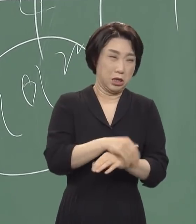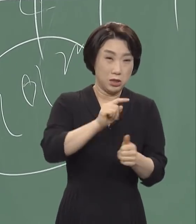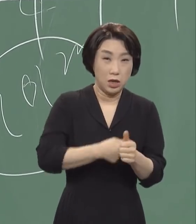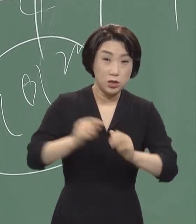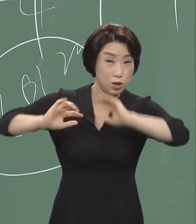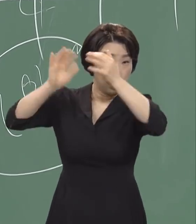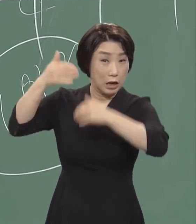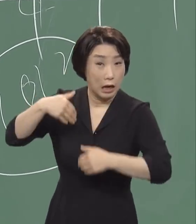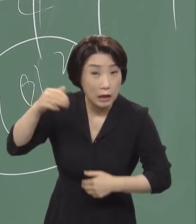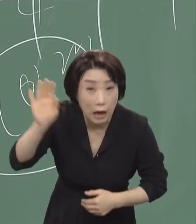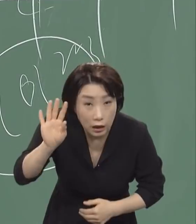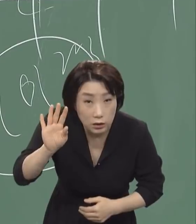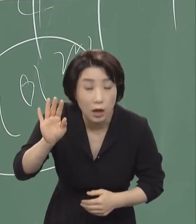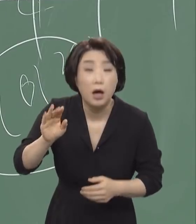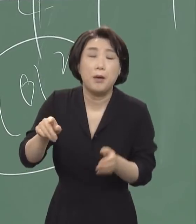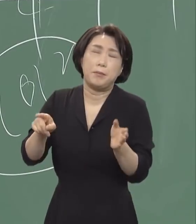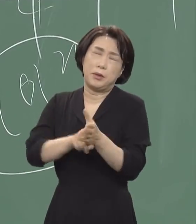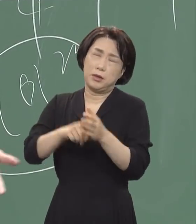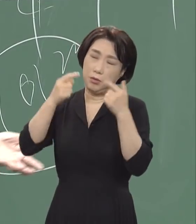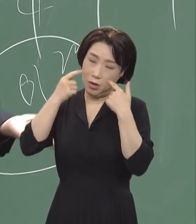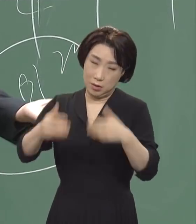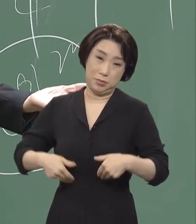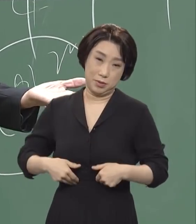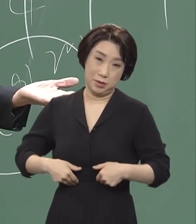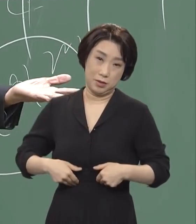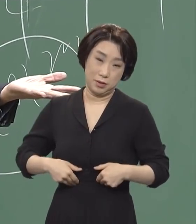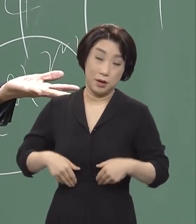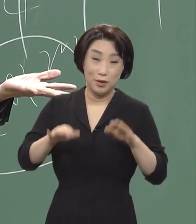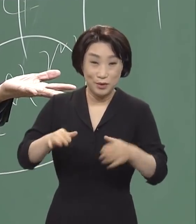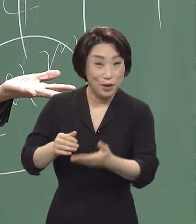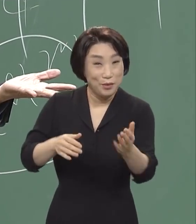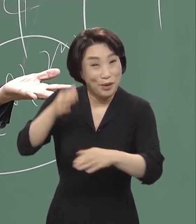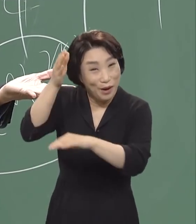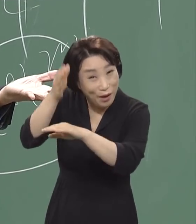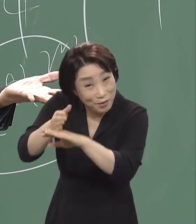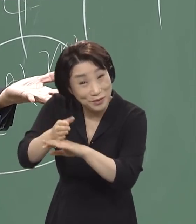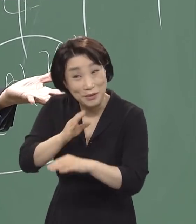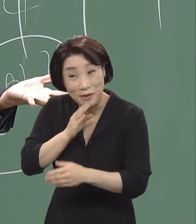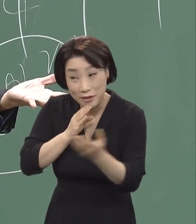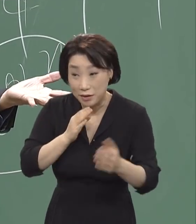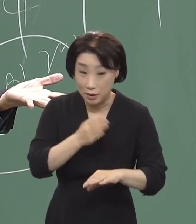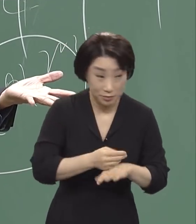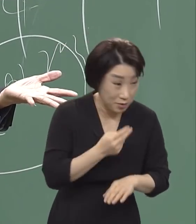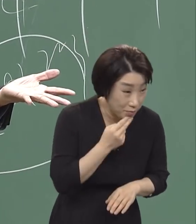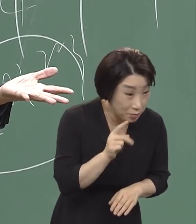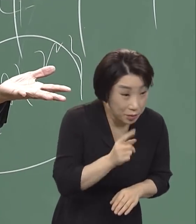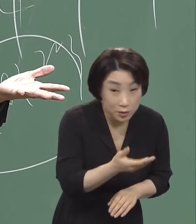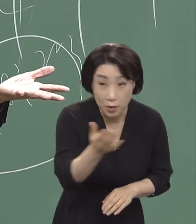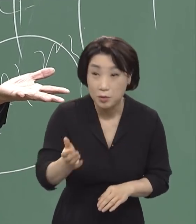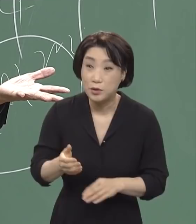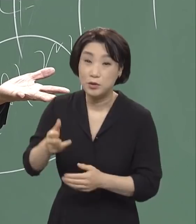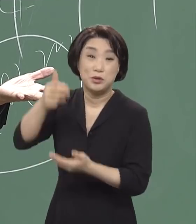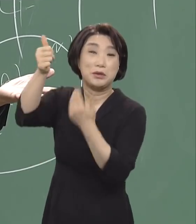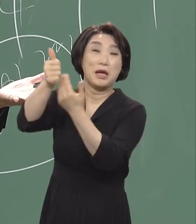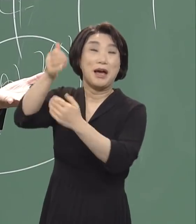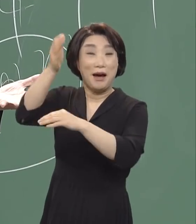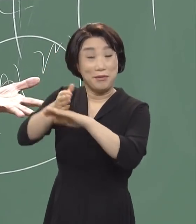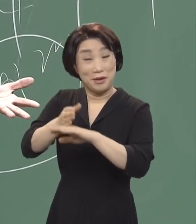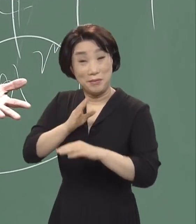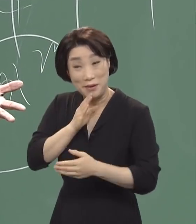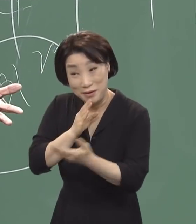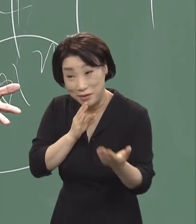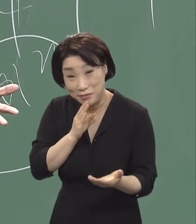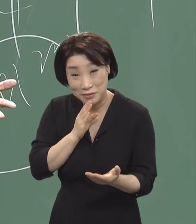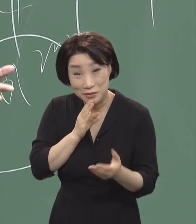분명히 이것을 믿어야 돼요 그럼 감사하겠어요 감사하지 않겠어요 고맙겠어요 고맙지 않겠어요